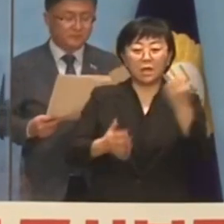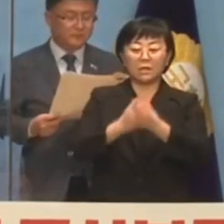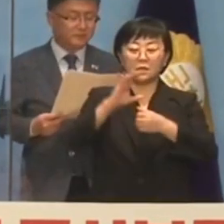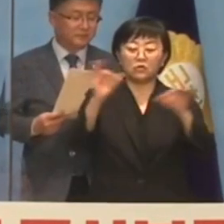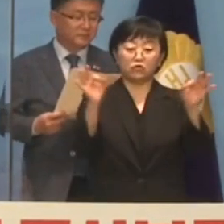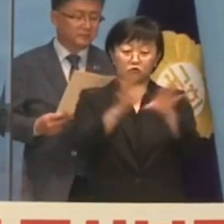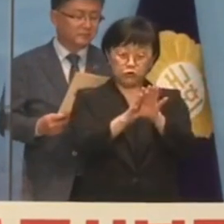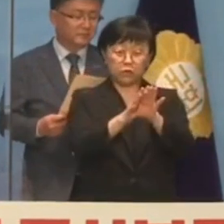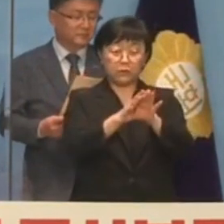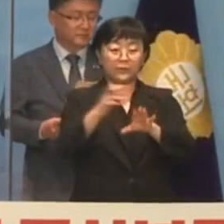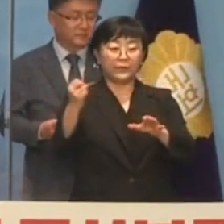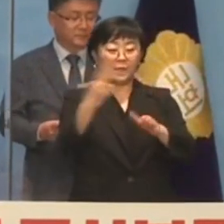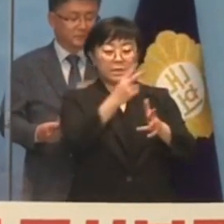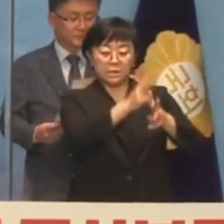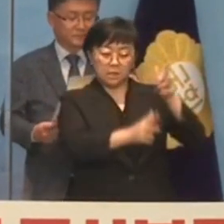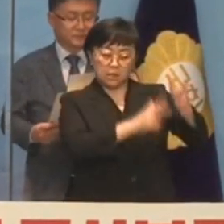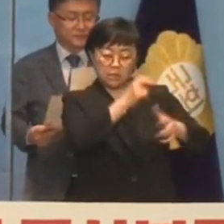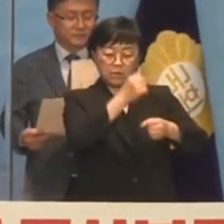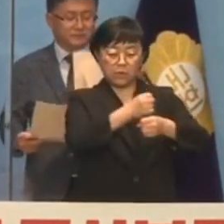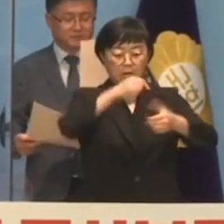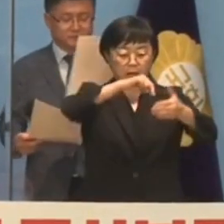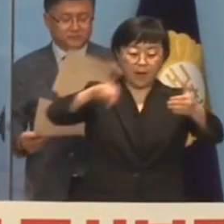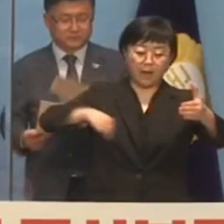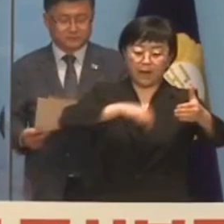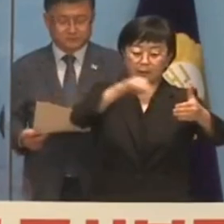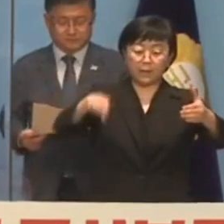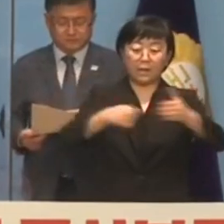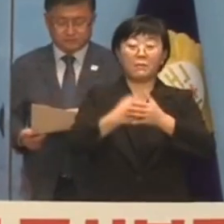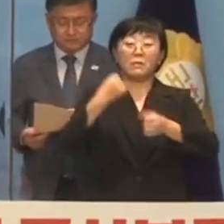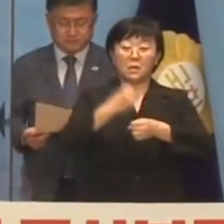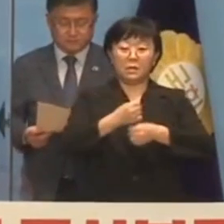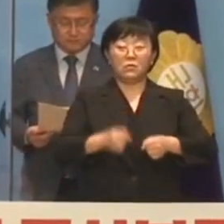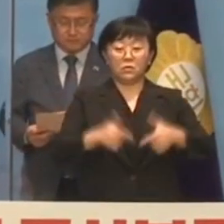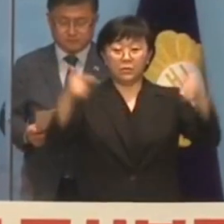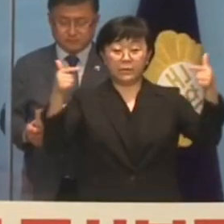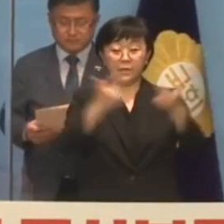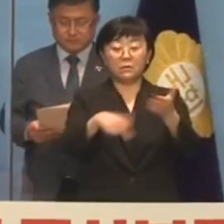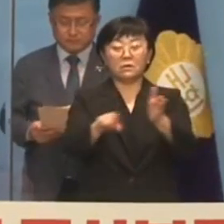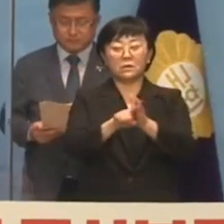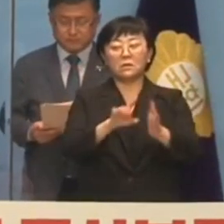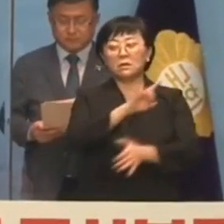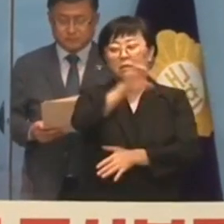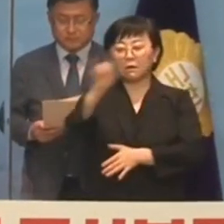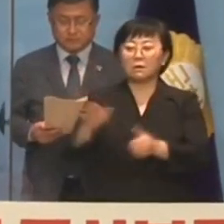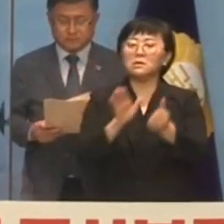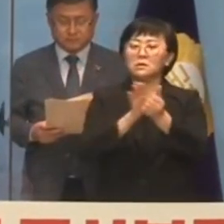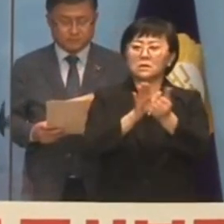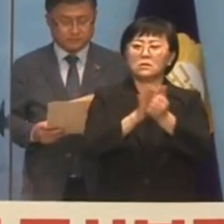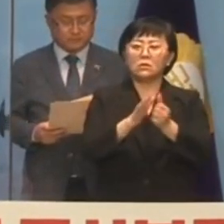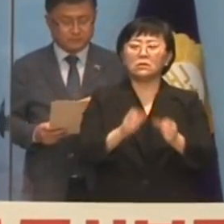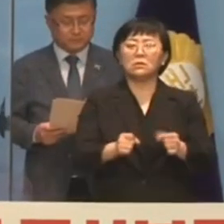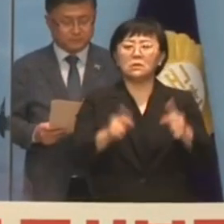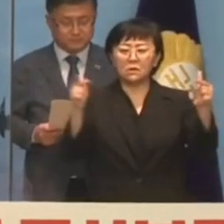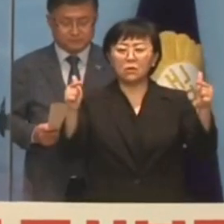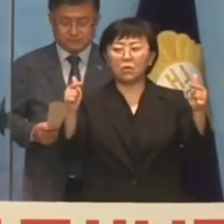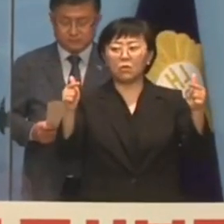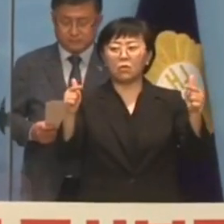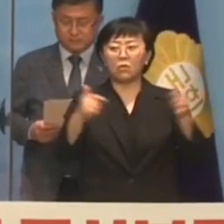중립 제조업의 역내 생산 역량을 높일 수 있도록 각종 지원을